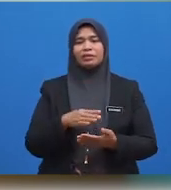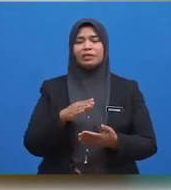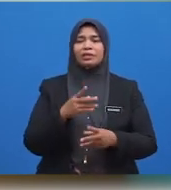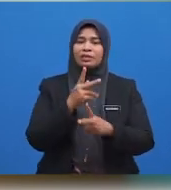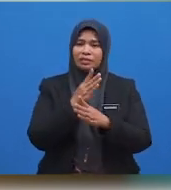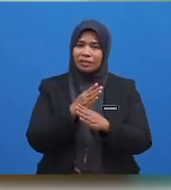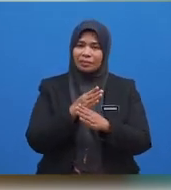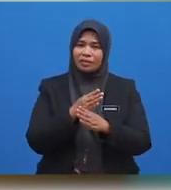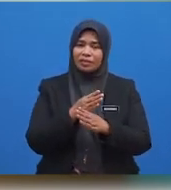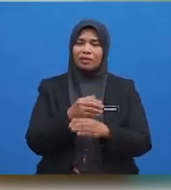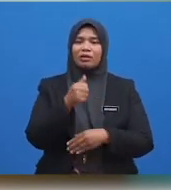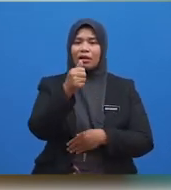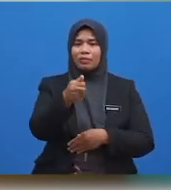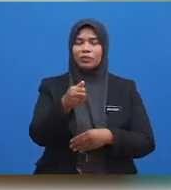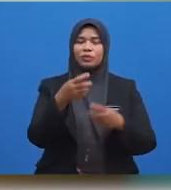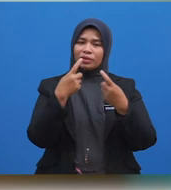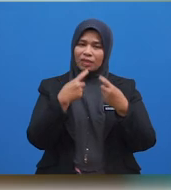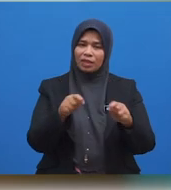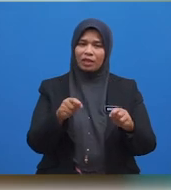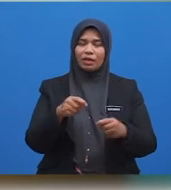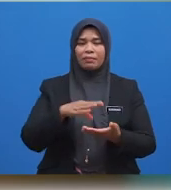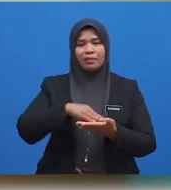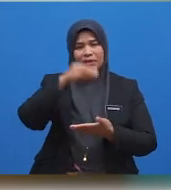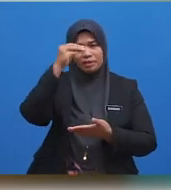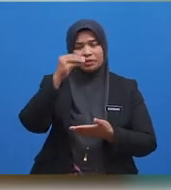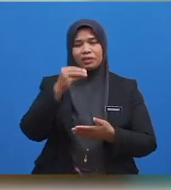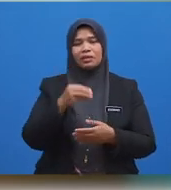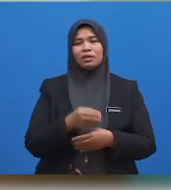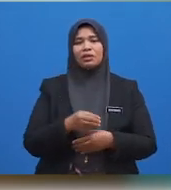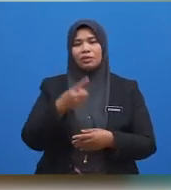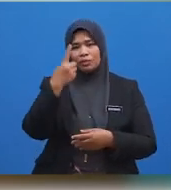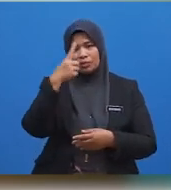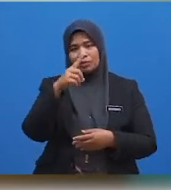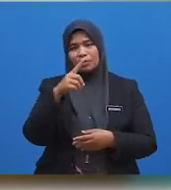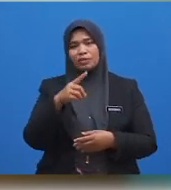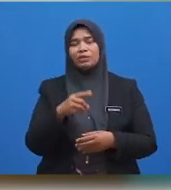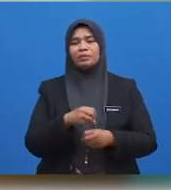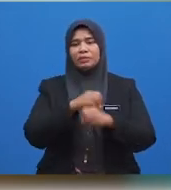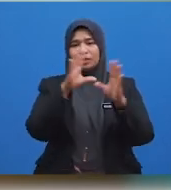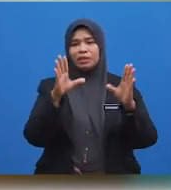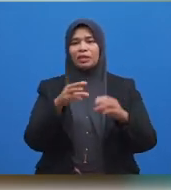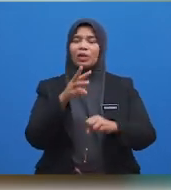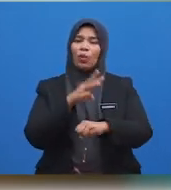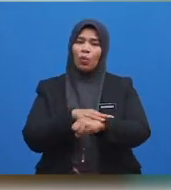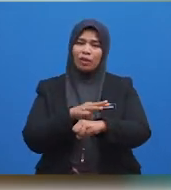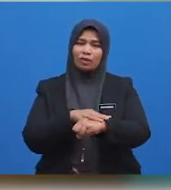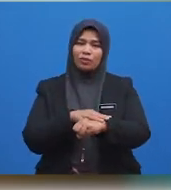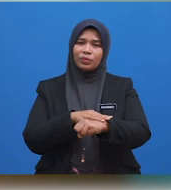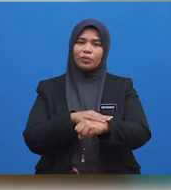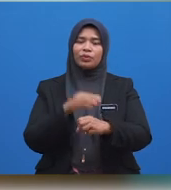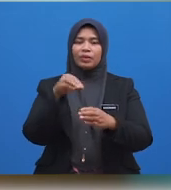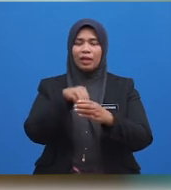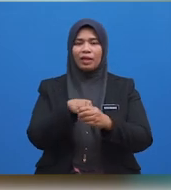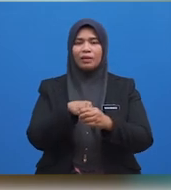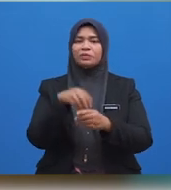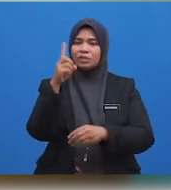Sebenarnya kamu telah belajar untuk menyatakan waktu dalam